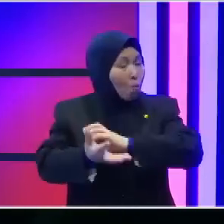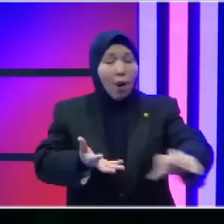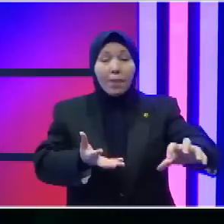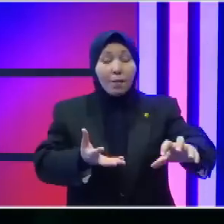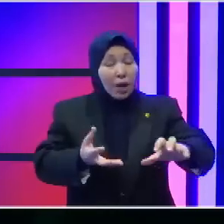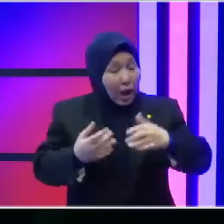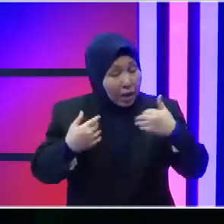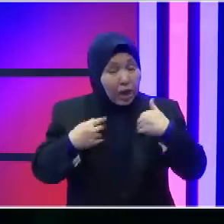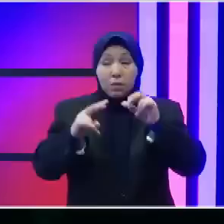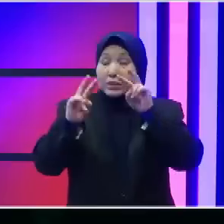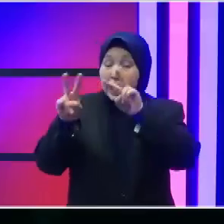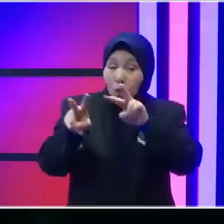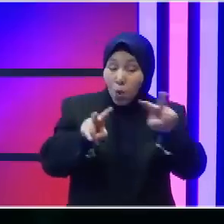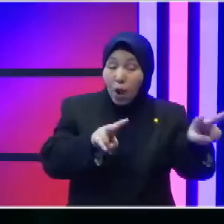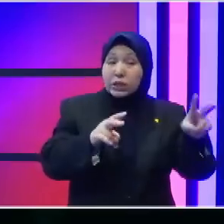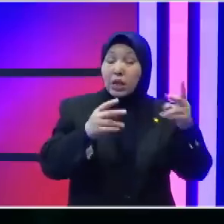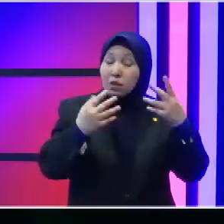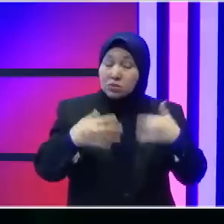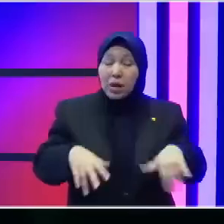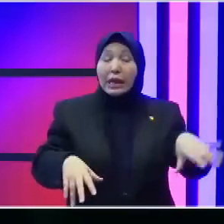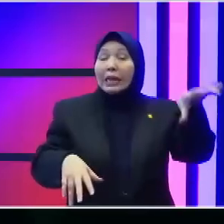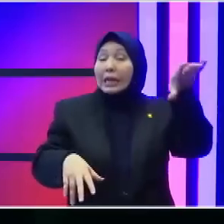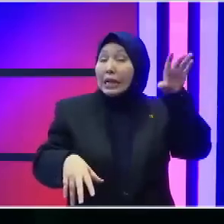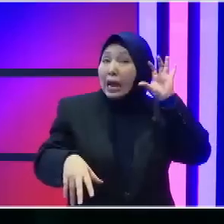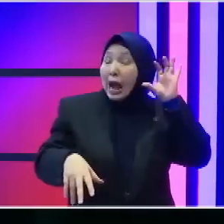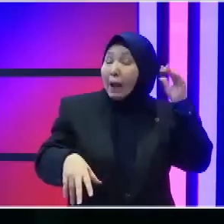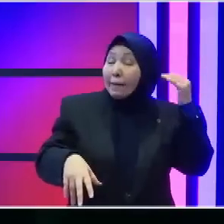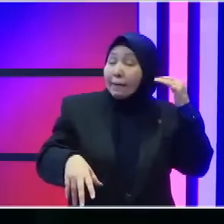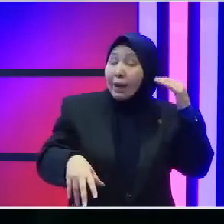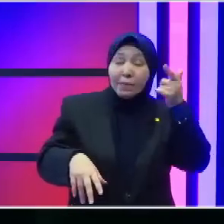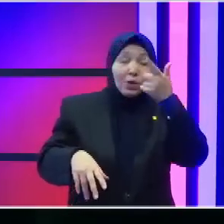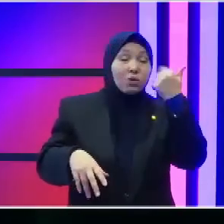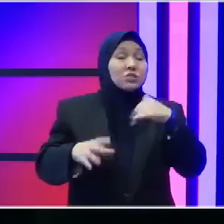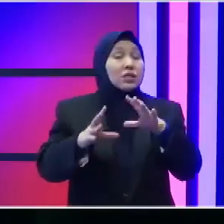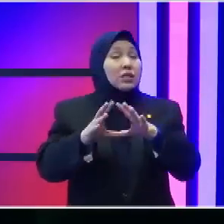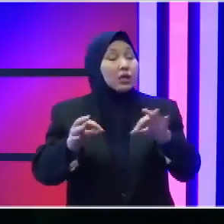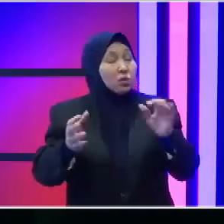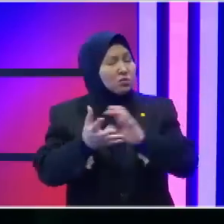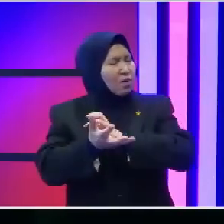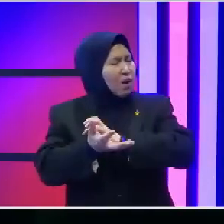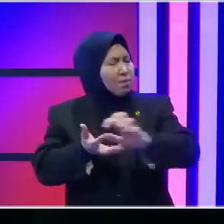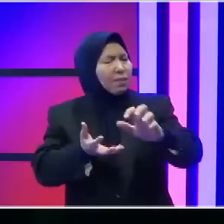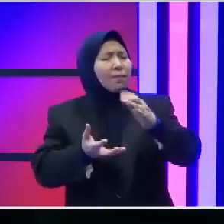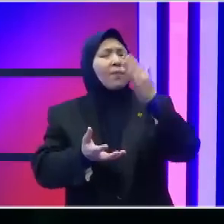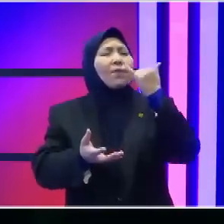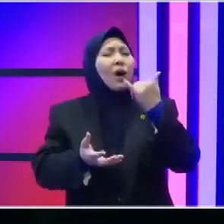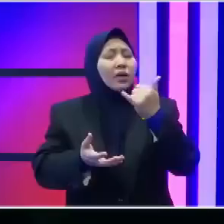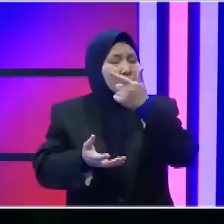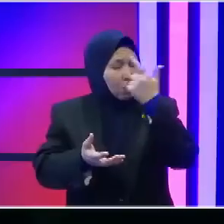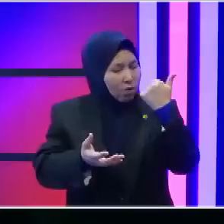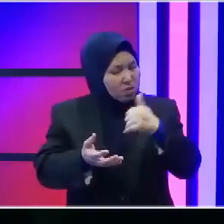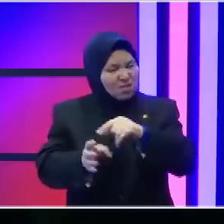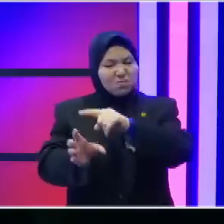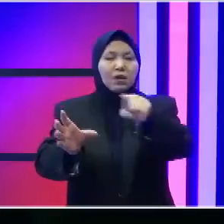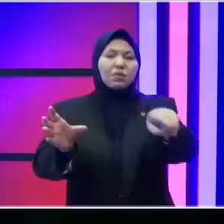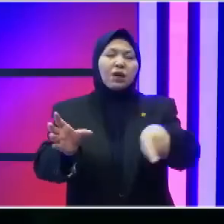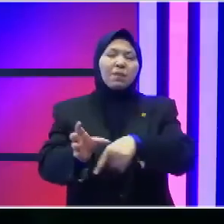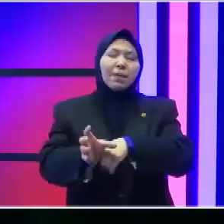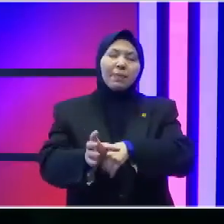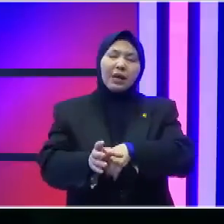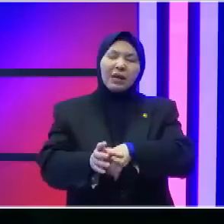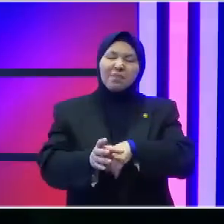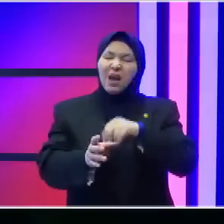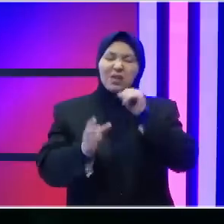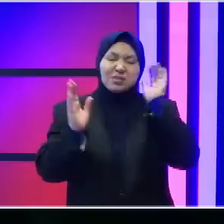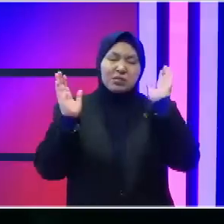melihat salah seorang daripada mereka atau engkau mendengar bisikan mereka? Kerana nak ceritanya, mereka dihancurkan kerana apa? Kerana mereka mensyirikkan